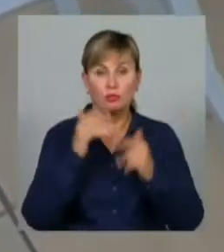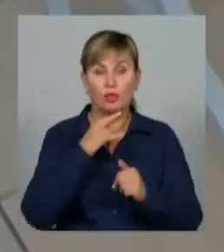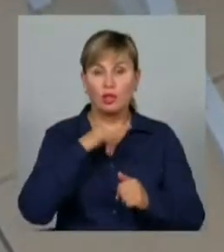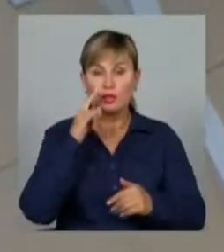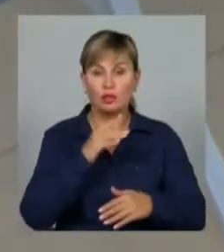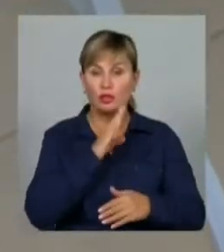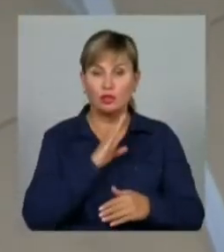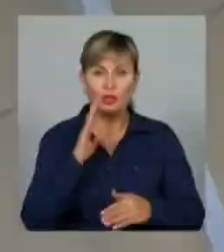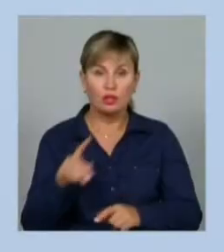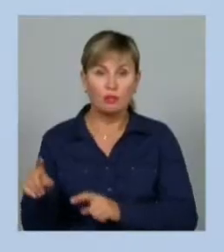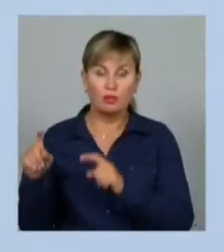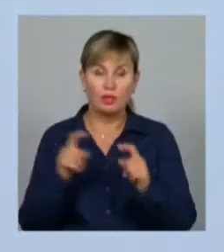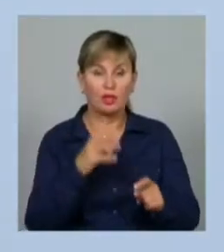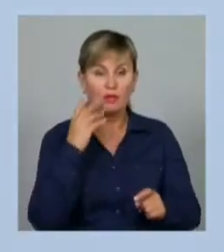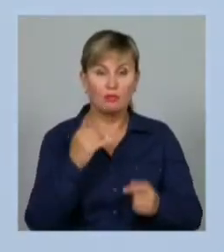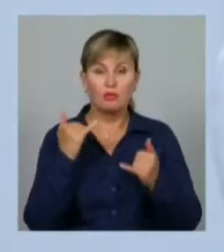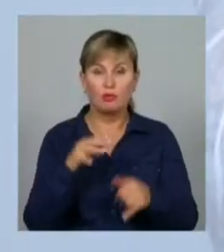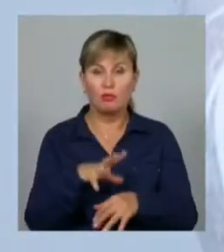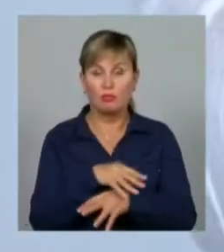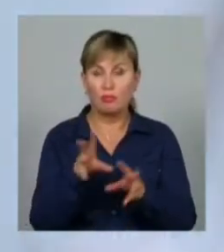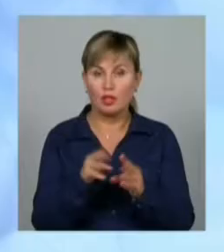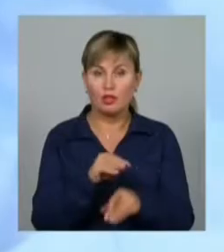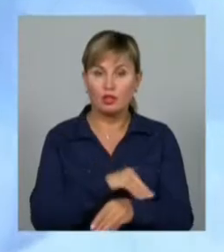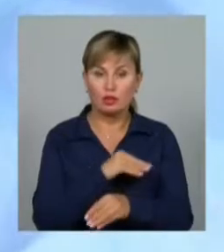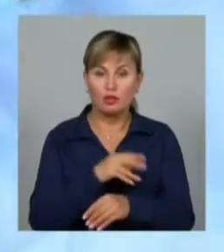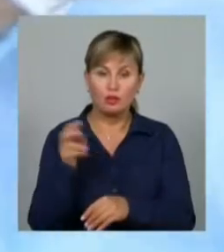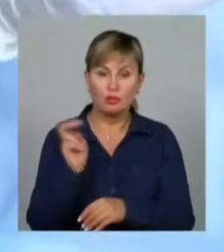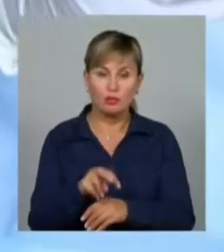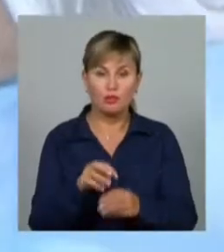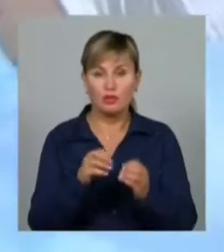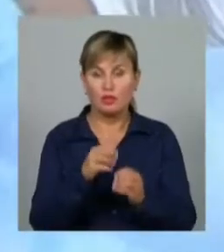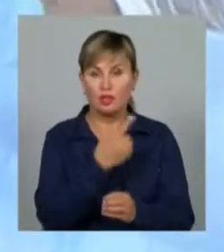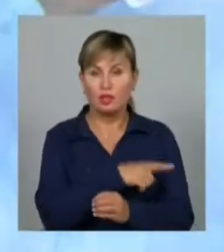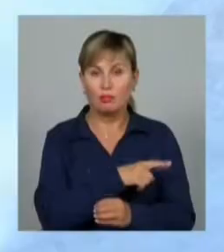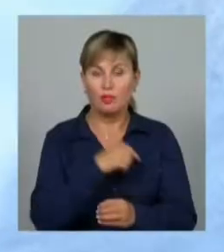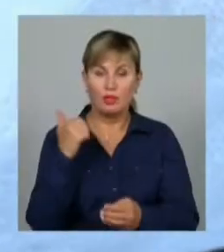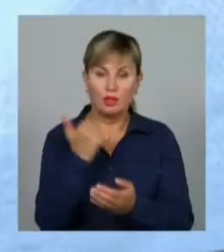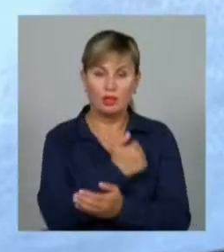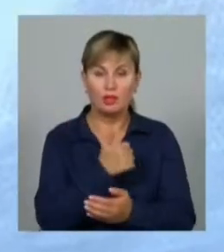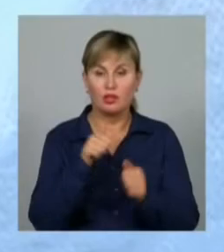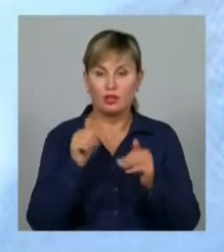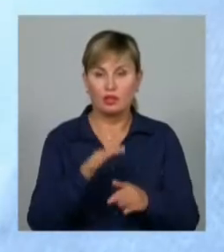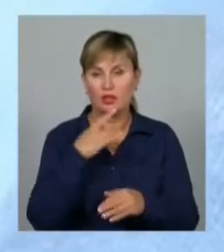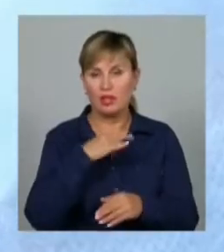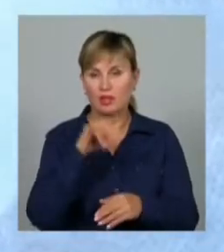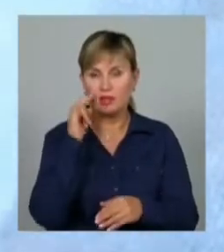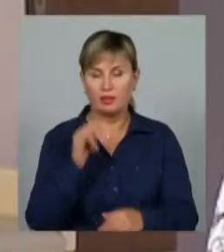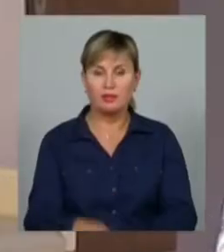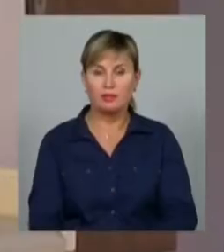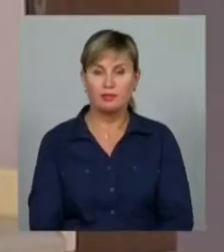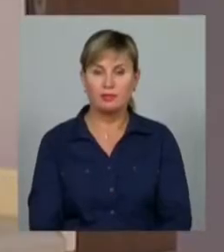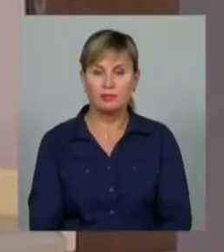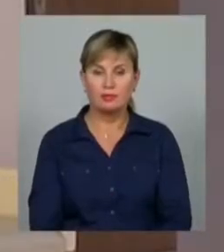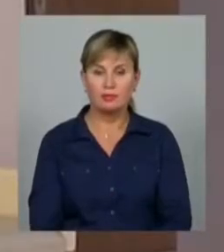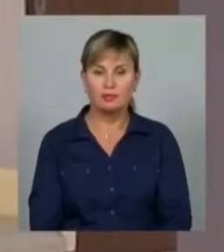женщину переехал в алматы сегодня вместе с супругой они пришли на вакцинацию в десятую поликлинику привиться мужчина решил отечественным препаратом жилы